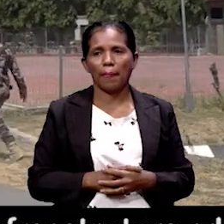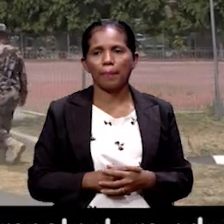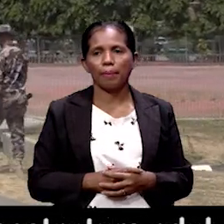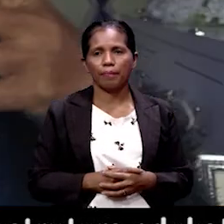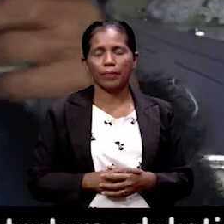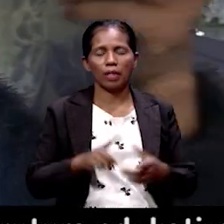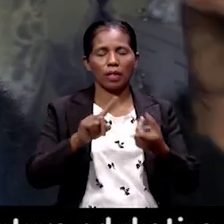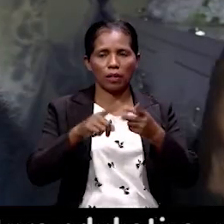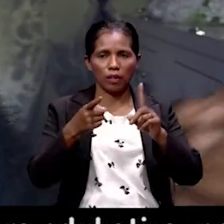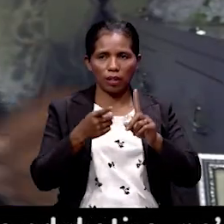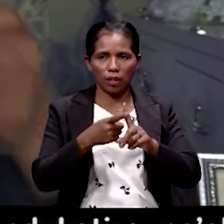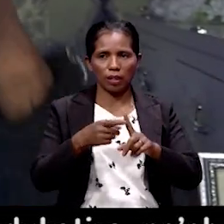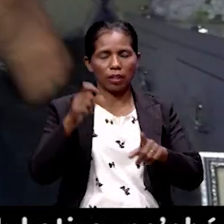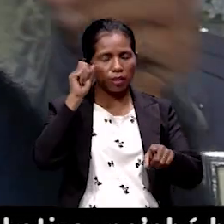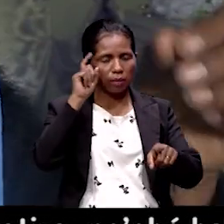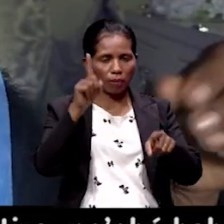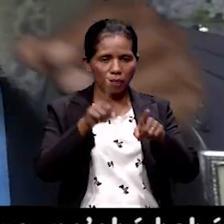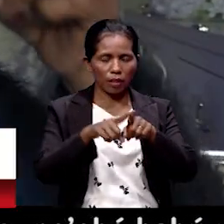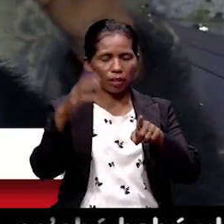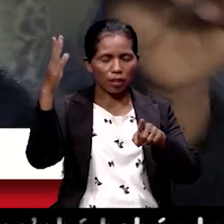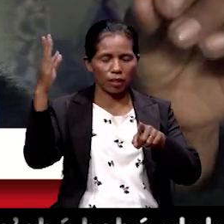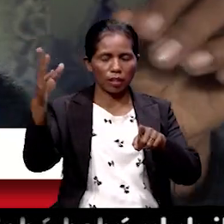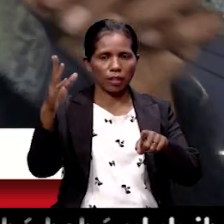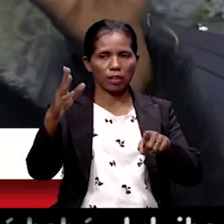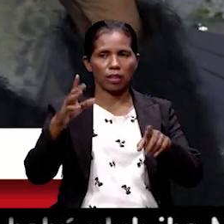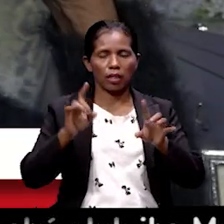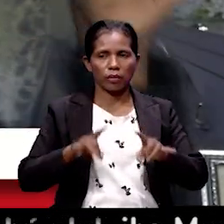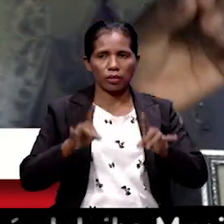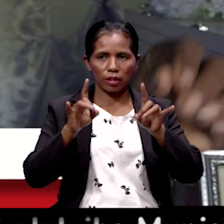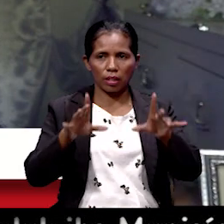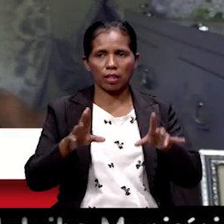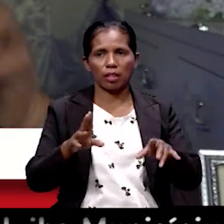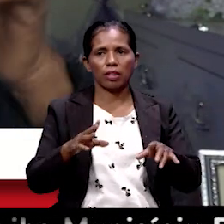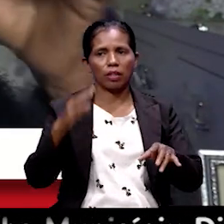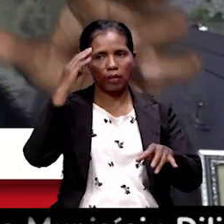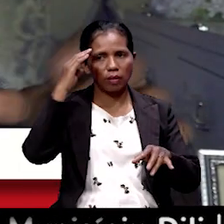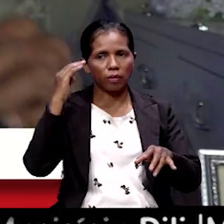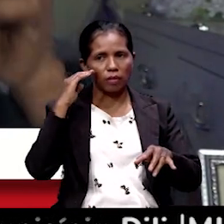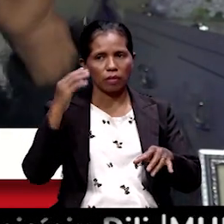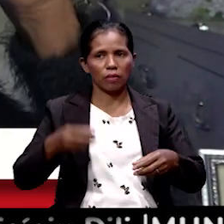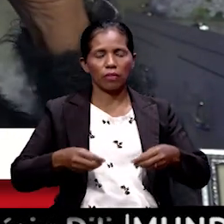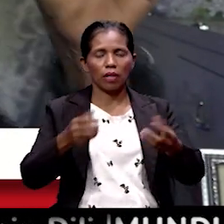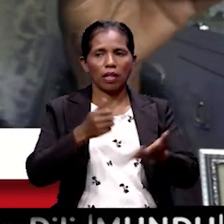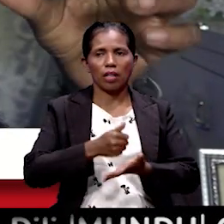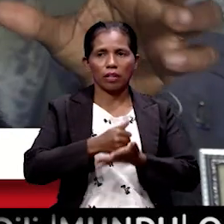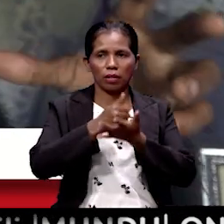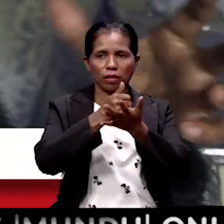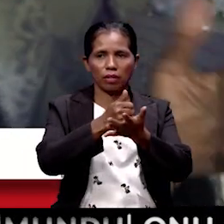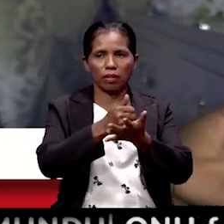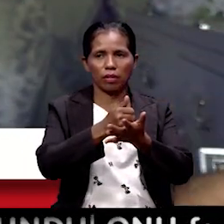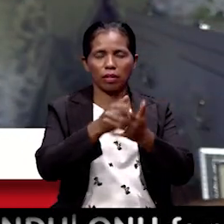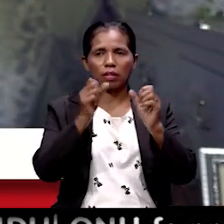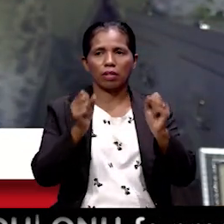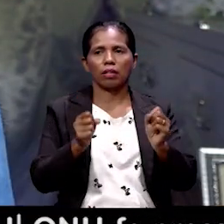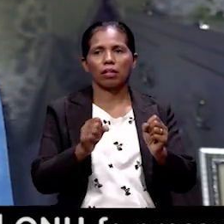o ni mawaling iha netera iha Irlandi iha Australia iha Korea kita po azuda po kibit banyak orang lorong